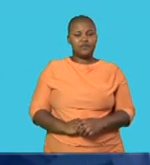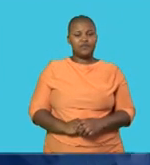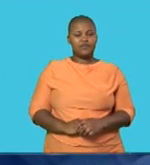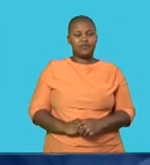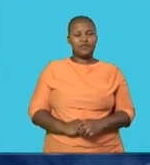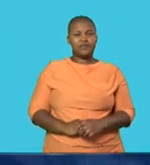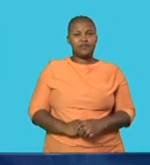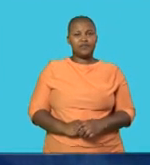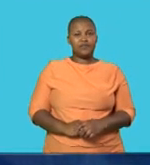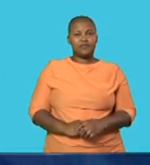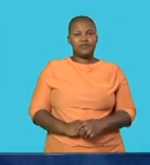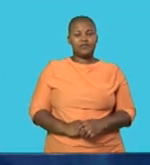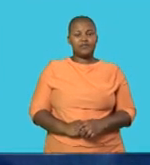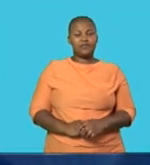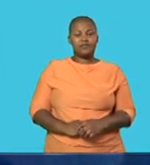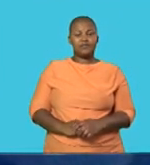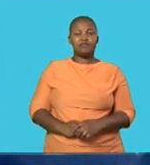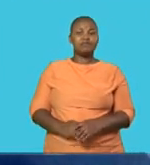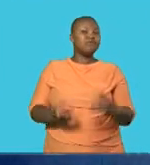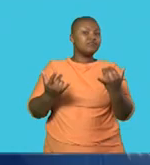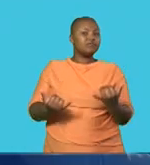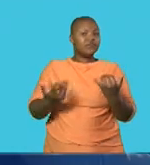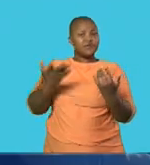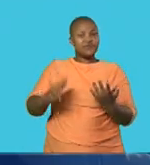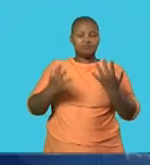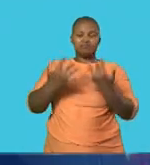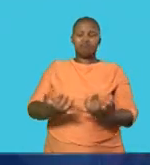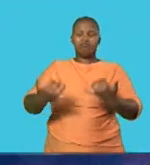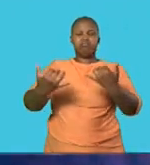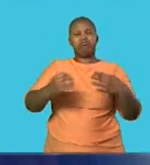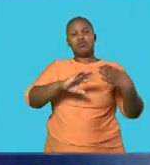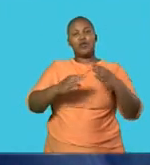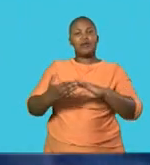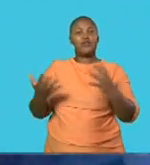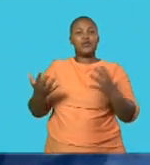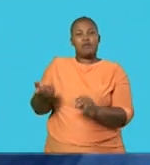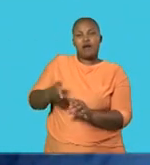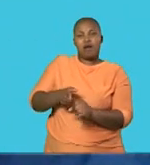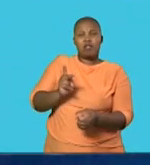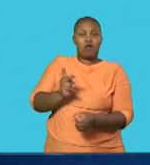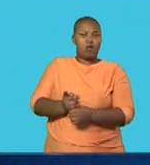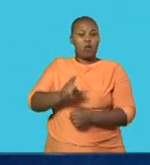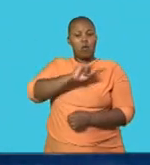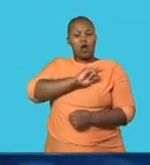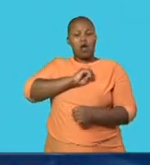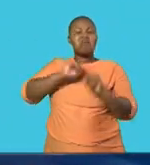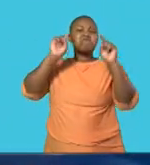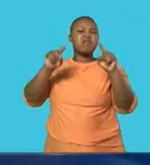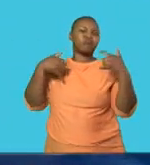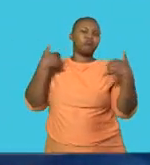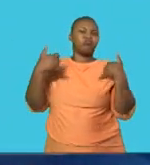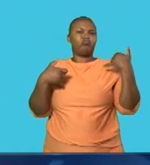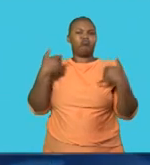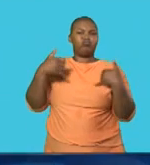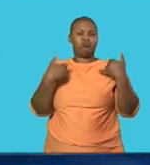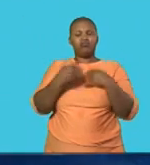Kube usuku lwengqayizivele kumphakathi waseKatlehong ngenkathi inhlangano yokuzijabulisa kuyidikalo Entertainment and